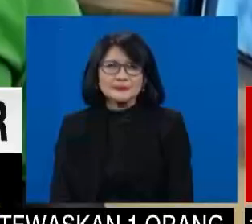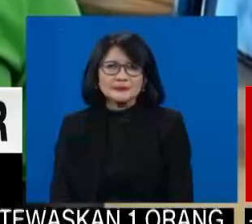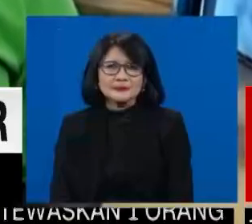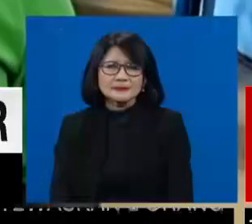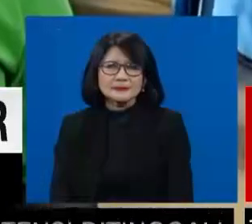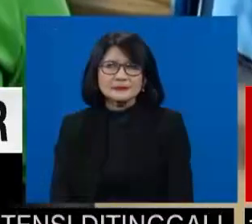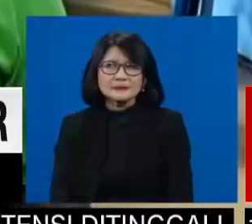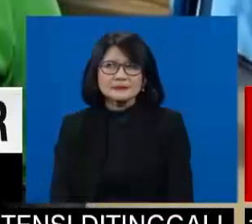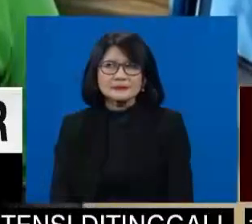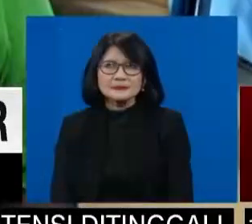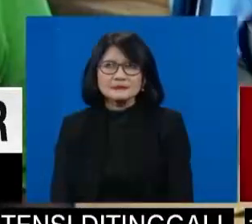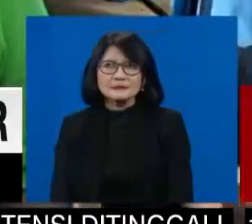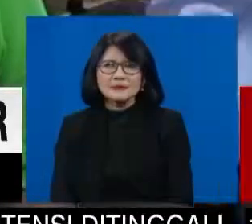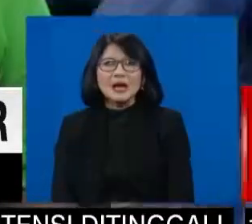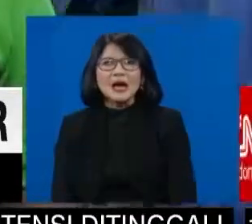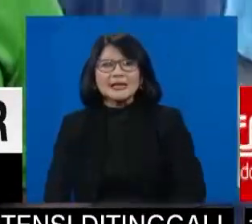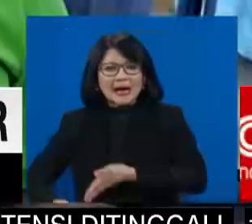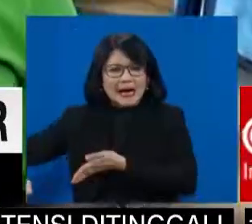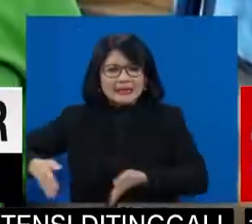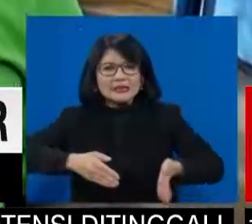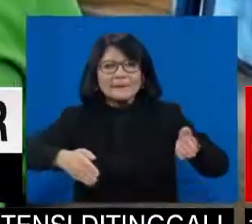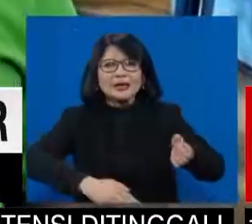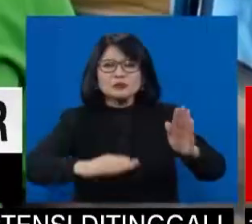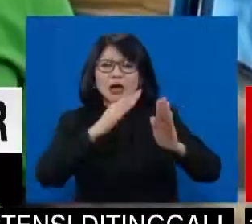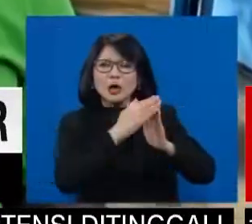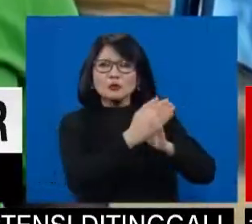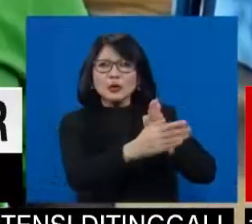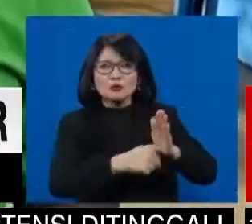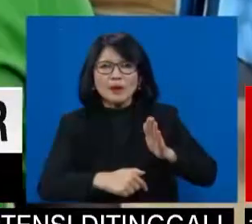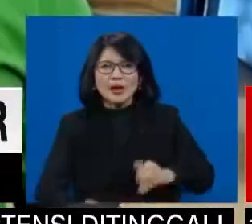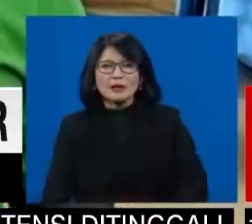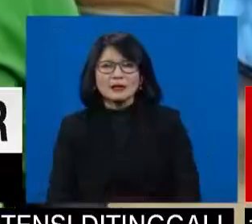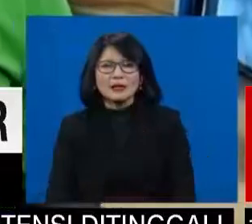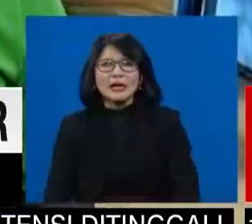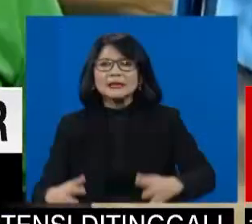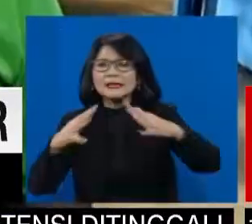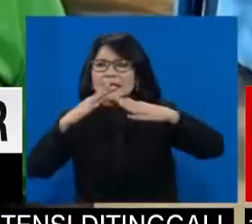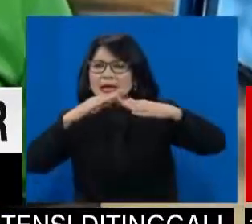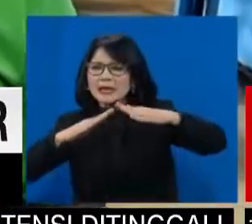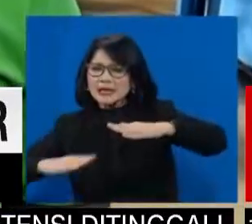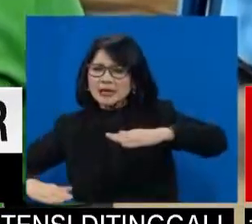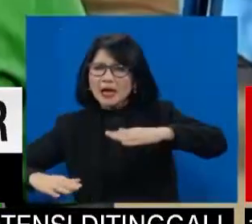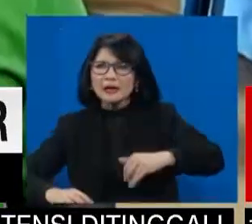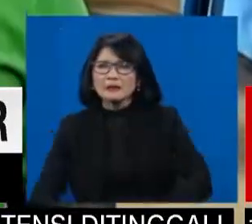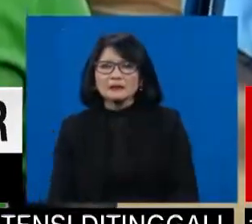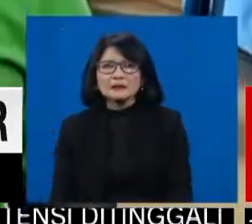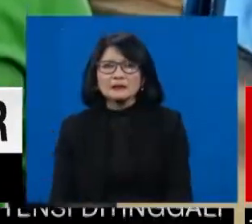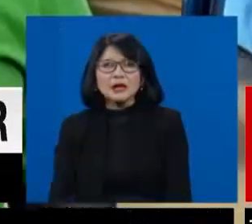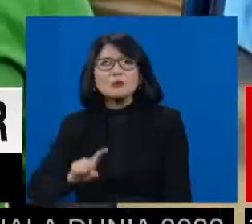Ya, yang enggak di tepian sungai juga, di daerah-daerah yang agak rendah. Kejadiannya sejak